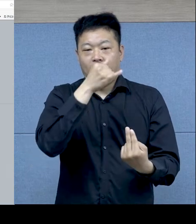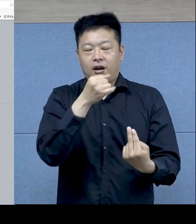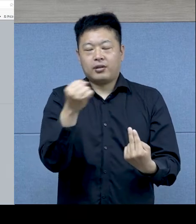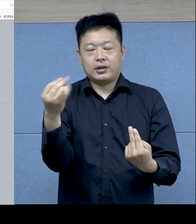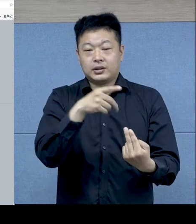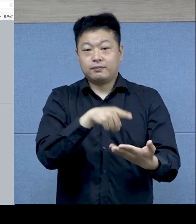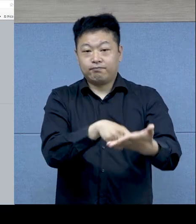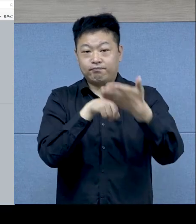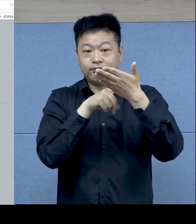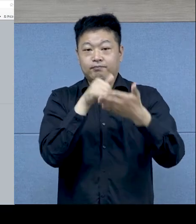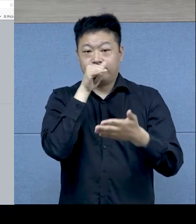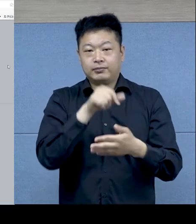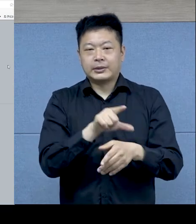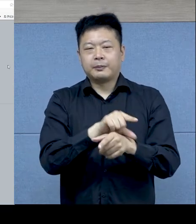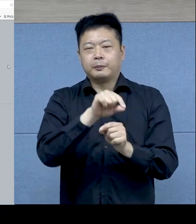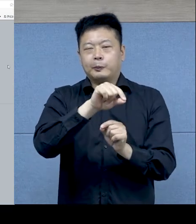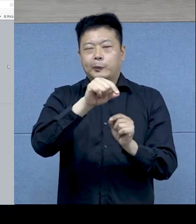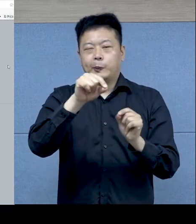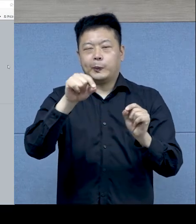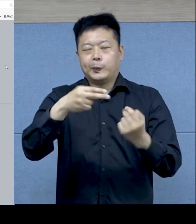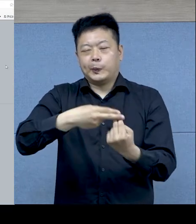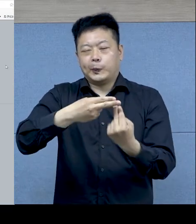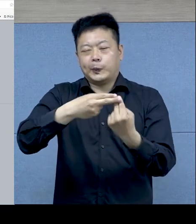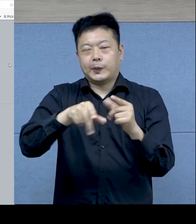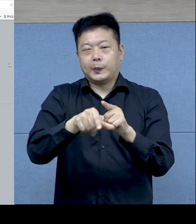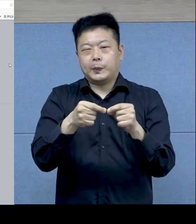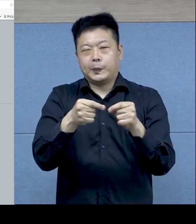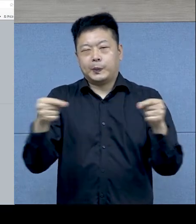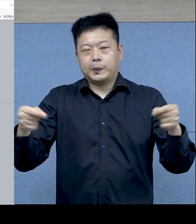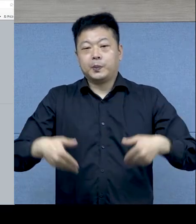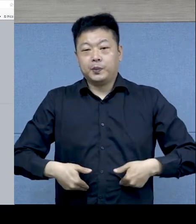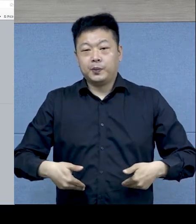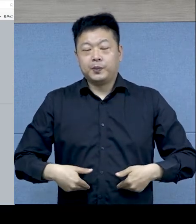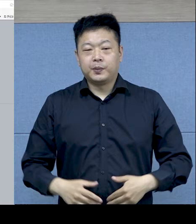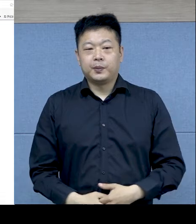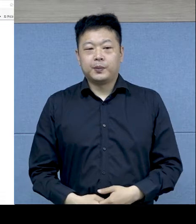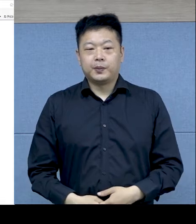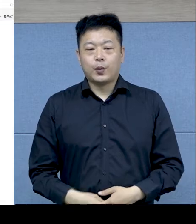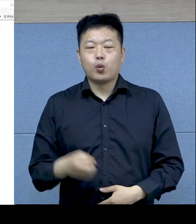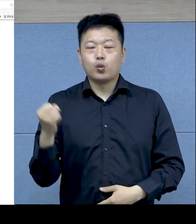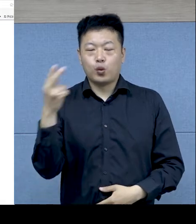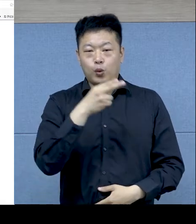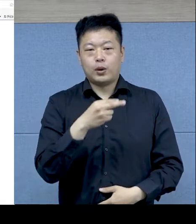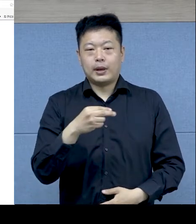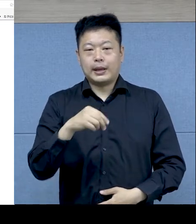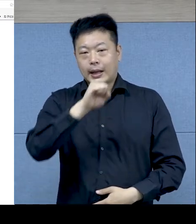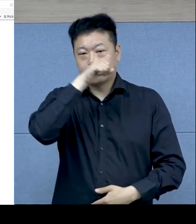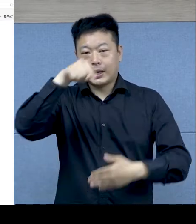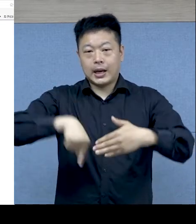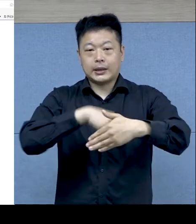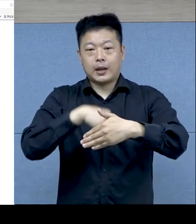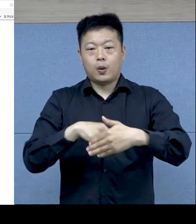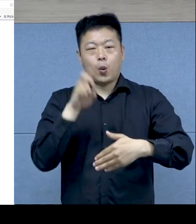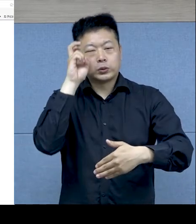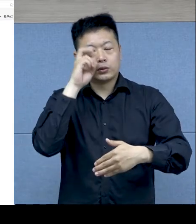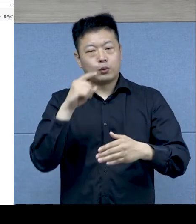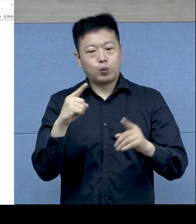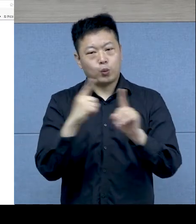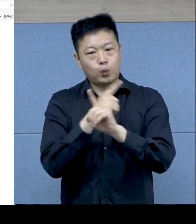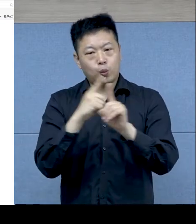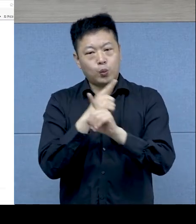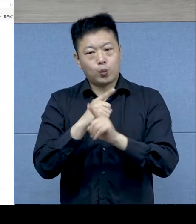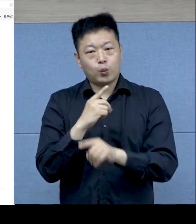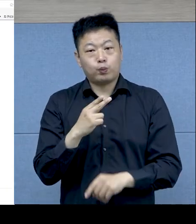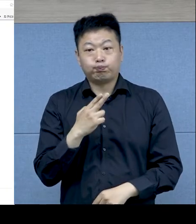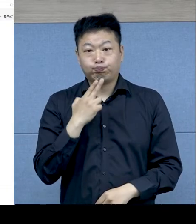다시 나오고요. 네, 시간이 좀 걸리네요. 네, 그리고 예산안에서도